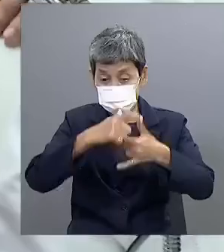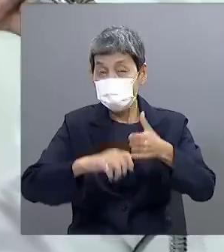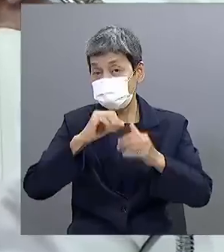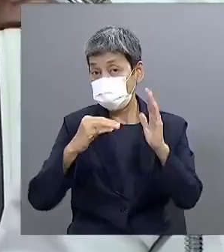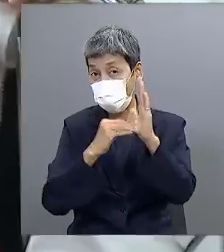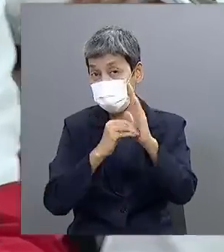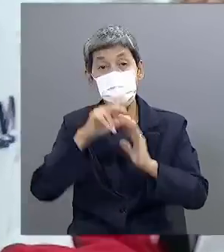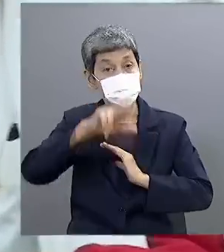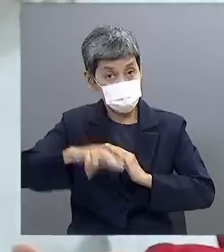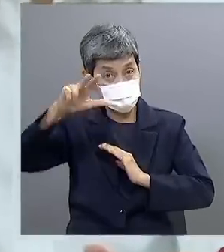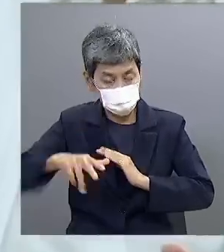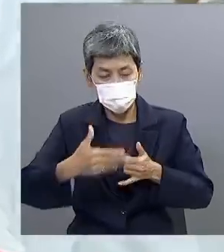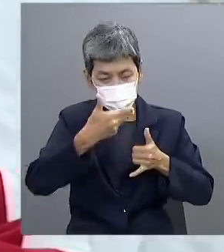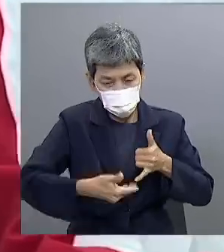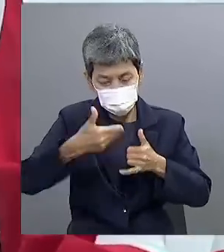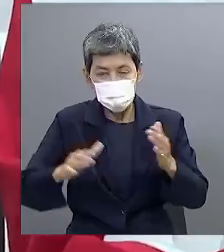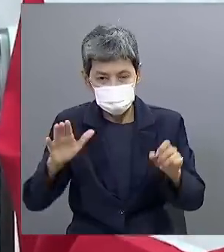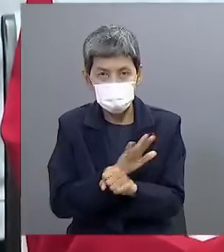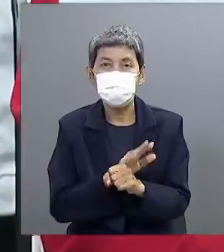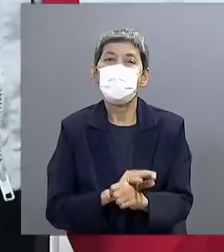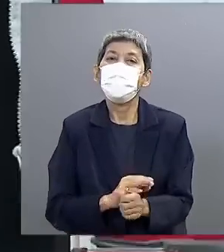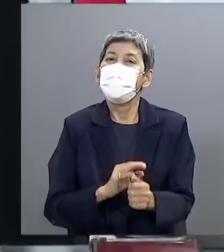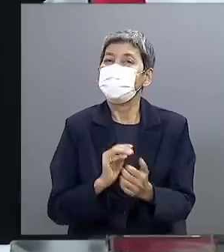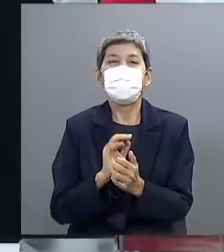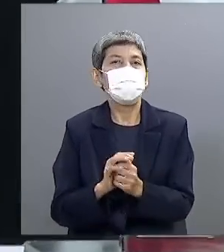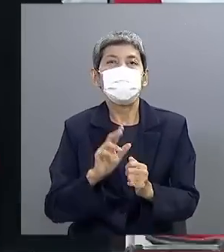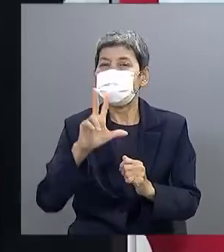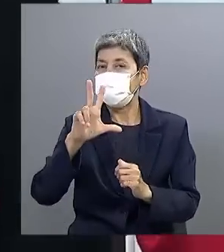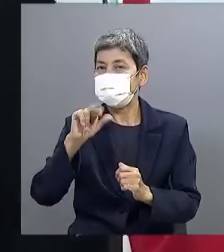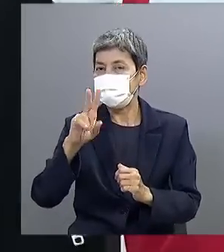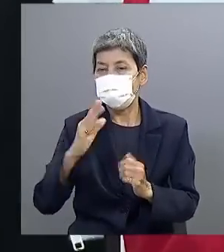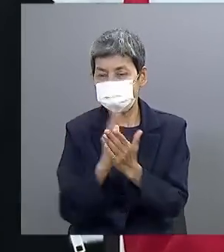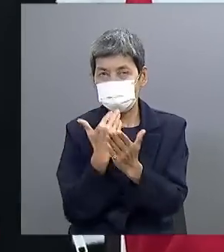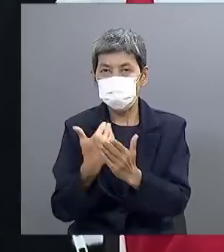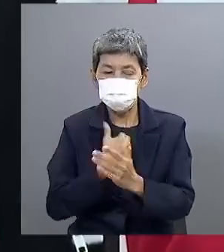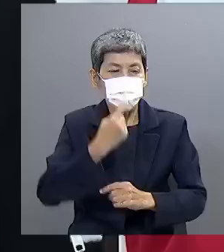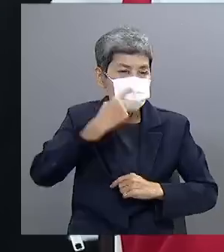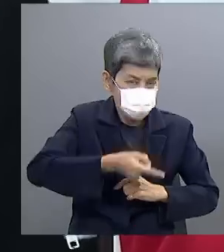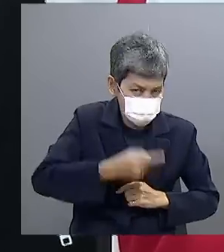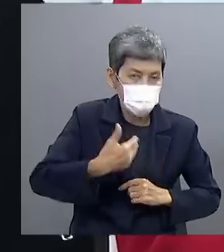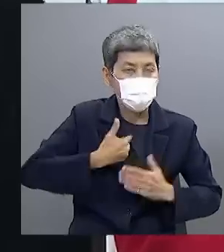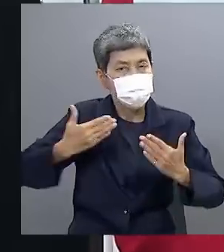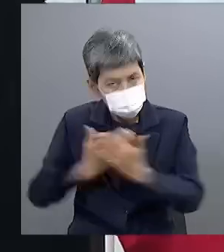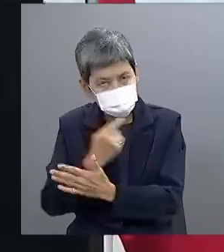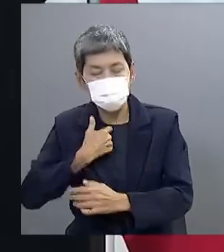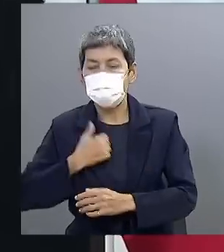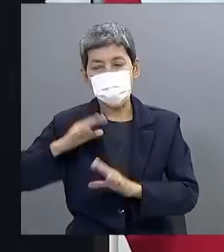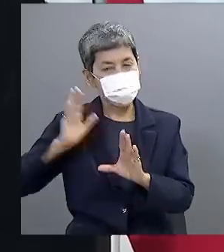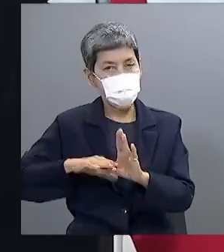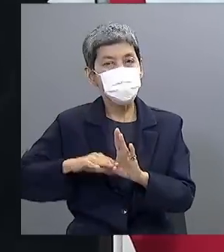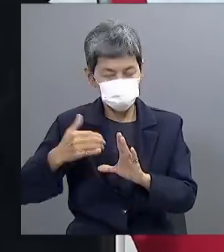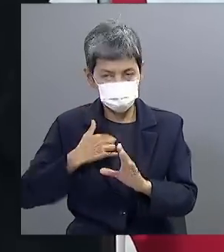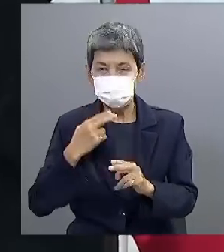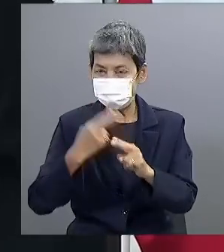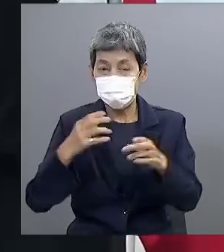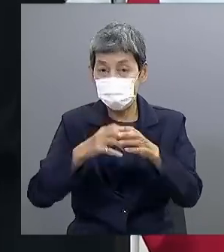ขาก็วางไว้ครบทั้ง33เขตในการเลือกตั้งครั้งหน้านะคะมีทั้งคนเก่าคนปัจจุบันที่ลงสมัครรับเลือกตั้งในนามพรรคเพื่อไทยครั้งห